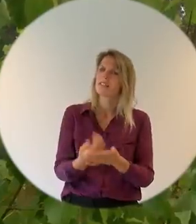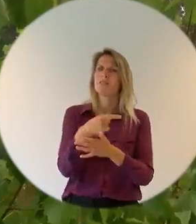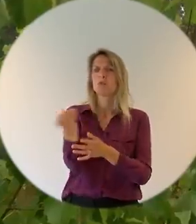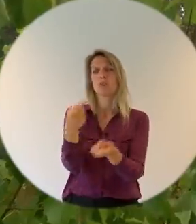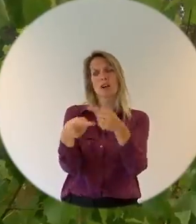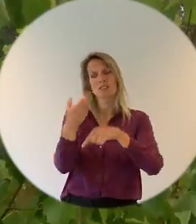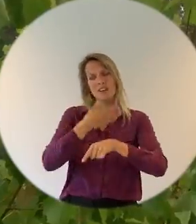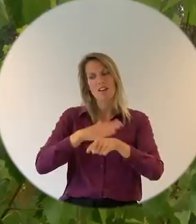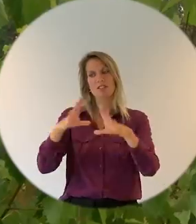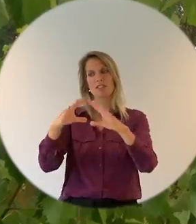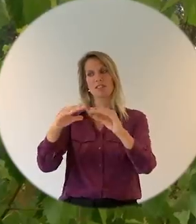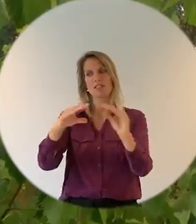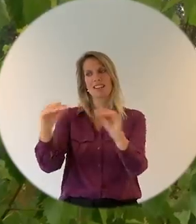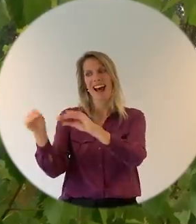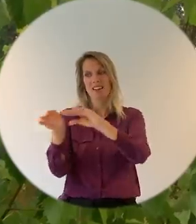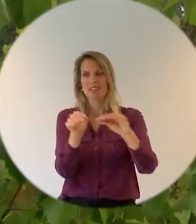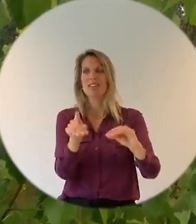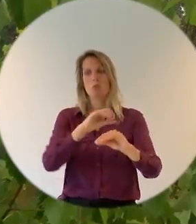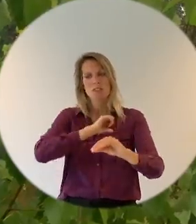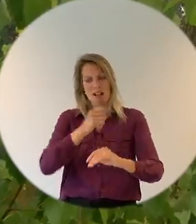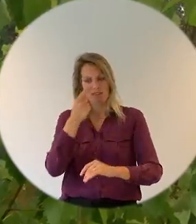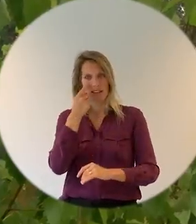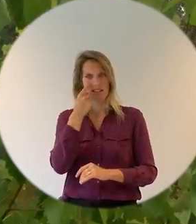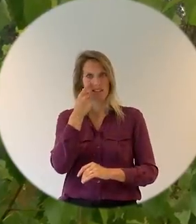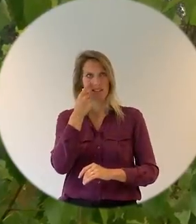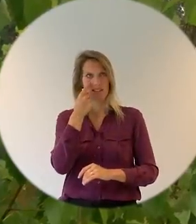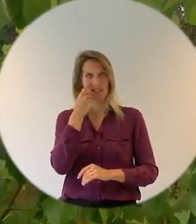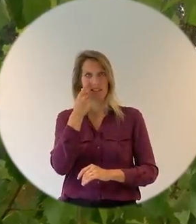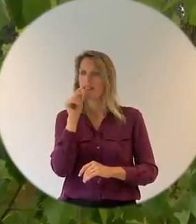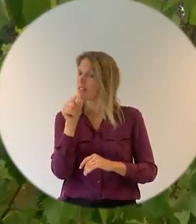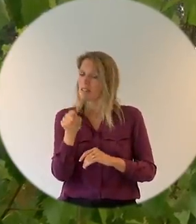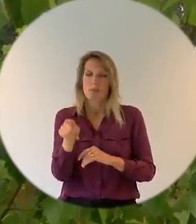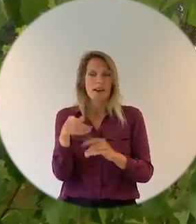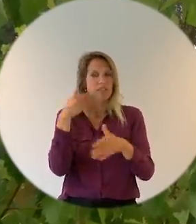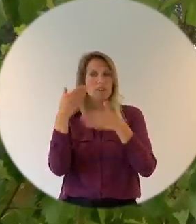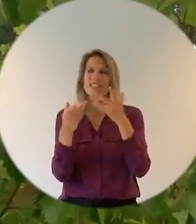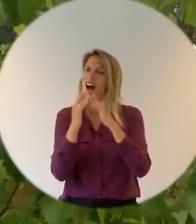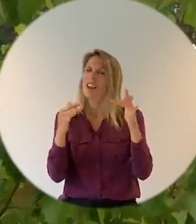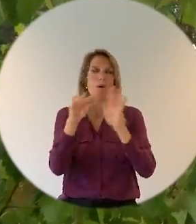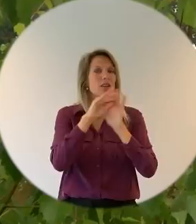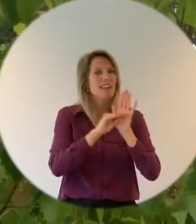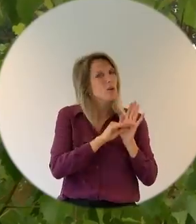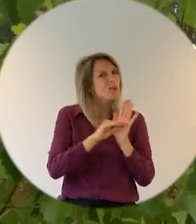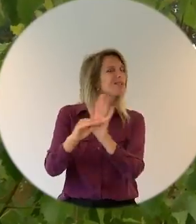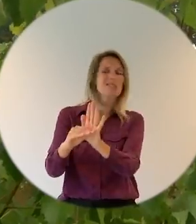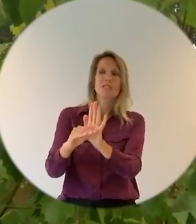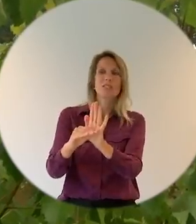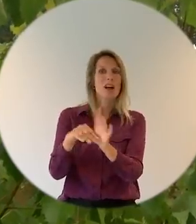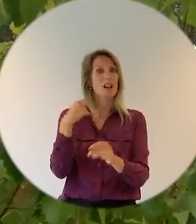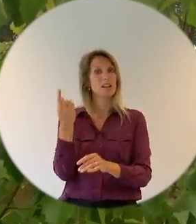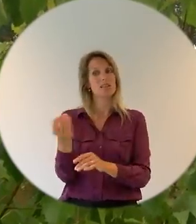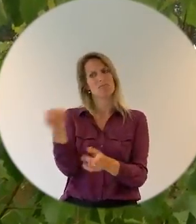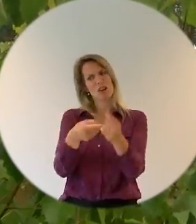jezelf, zonder dat precies helemaal in te vullen met allemaal regeltjes. Draag elkaars lasten, gewoon